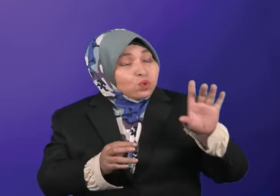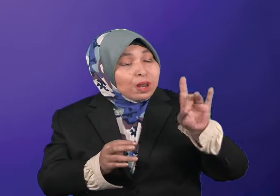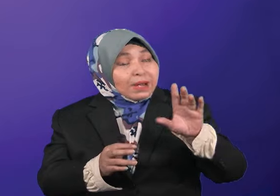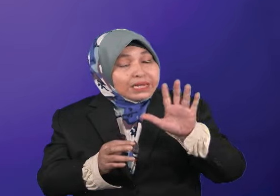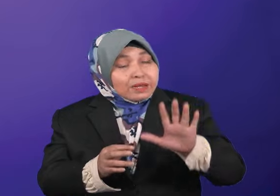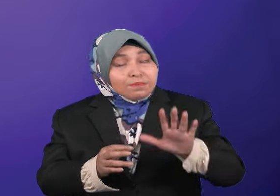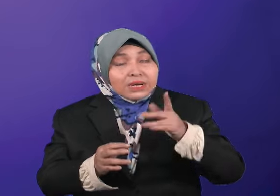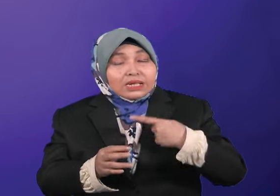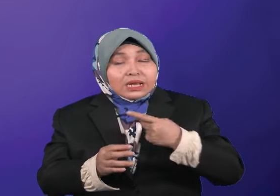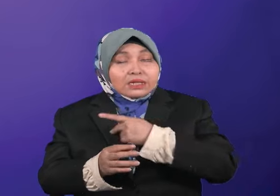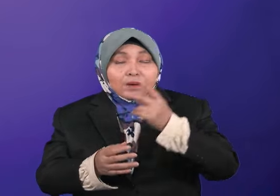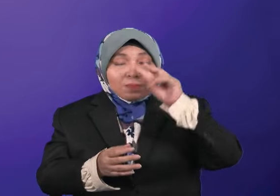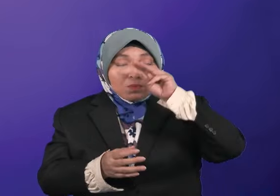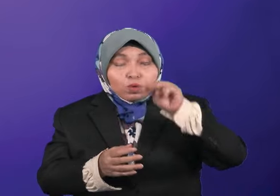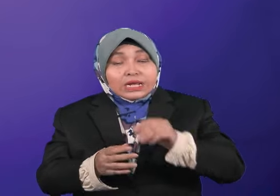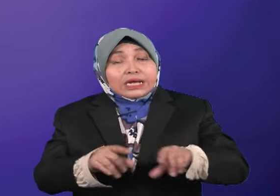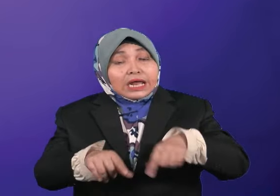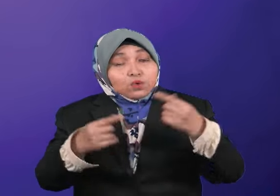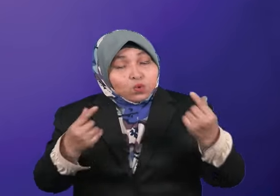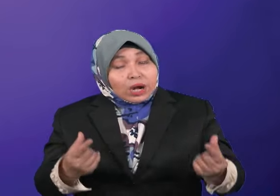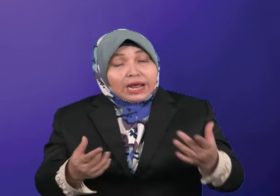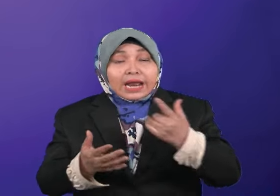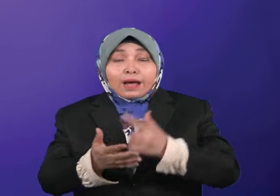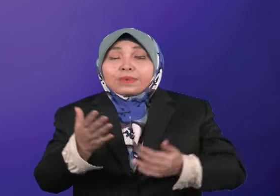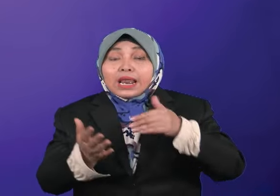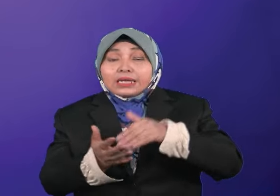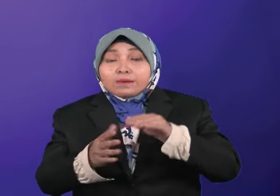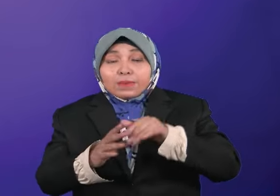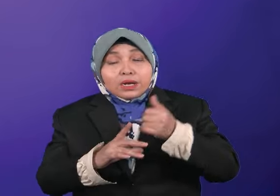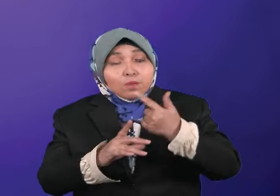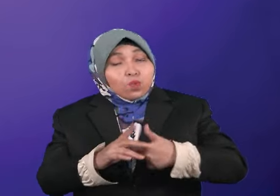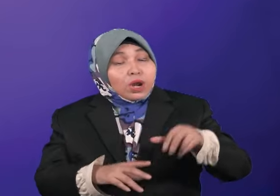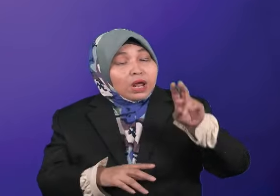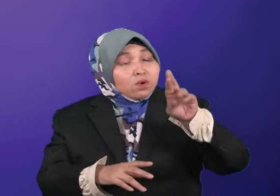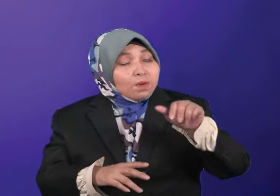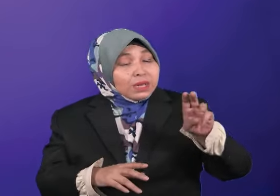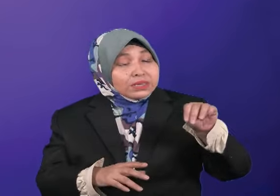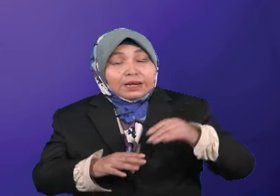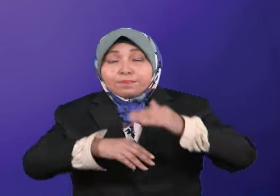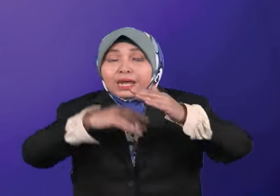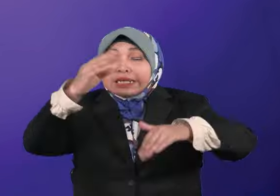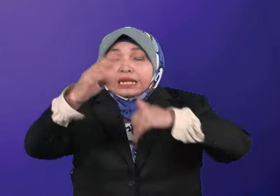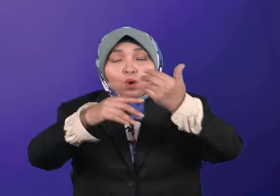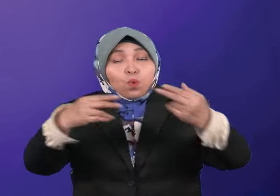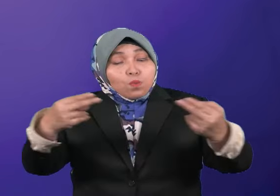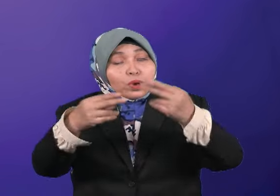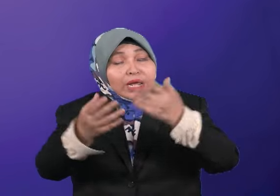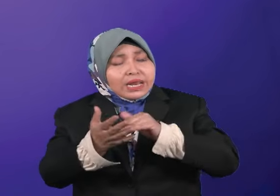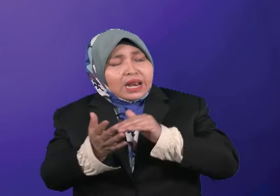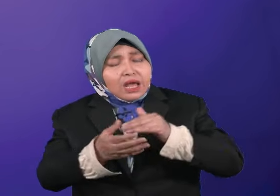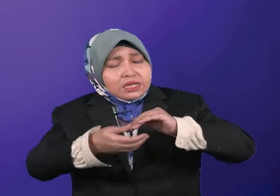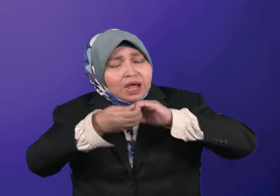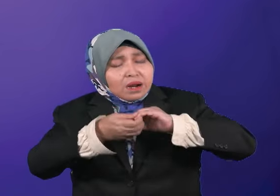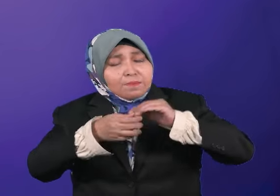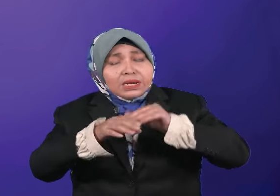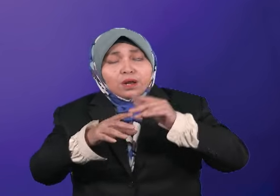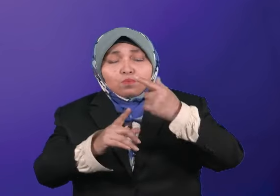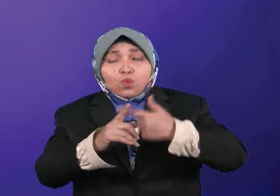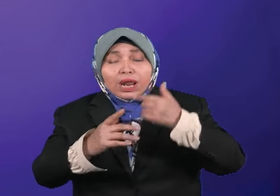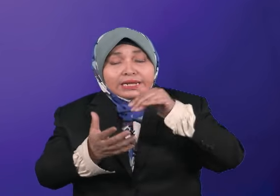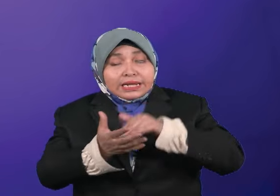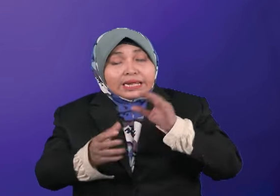mengagungkan dan memuliakan Al-Quran. Apatah lagi pada bulan Ramadan, bina hubungan yang lebih akrab pada bulan ini. Kalau